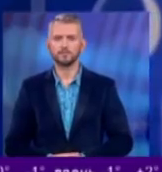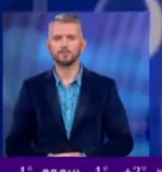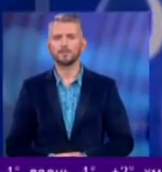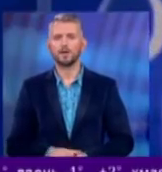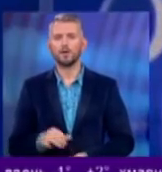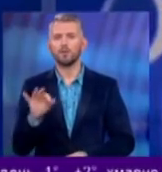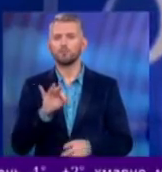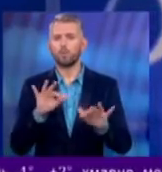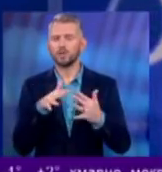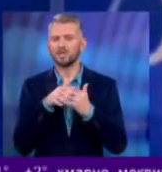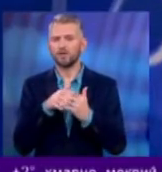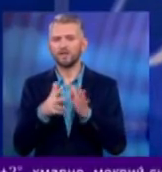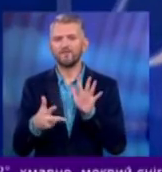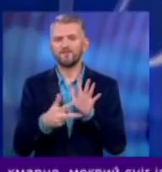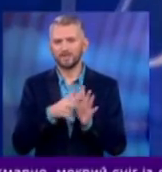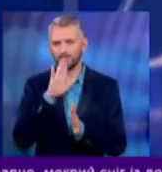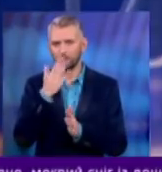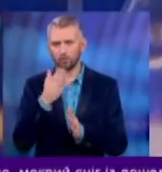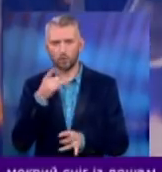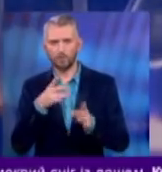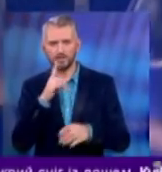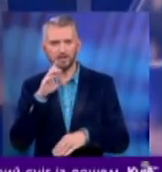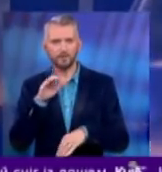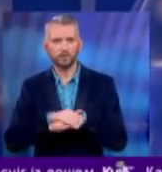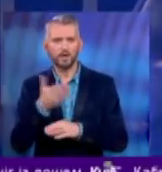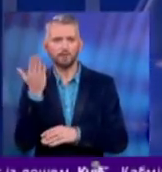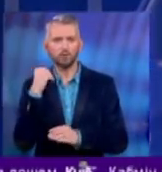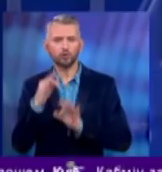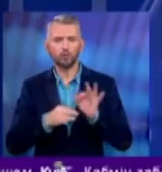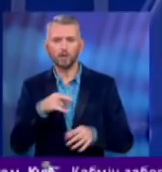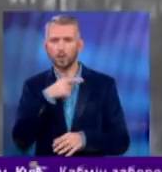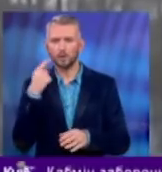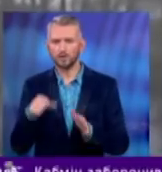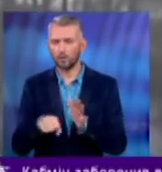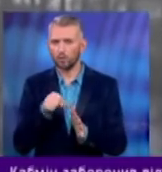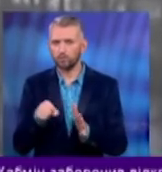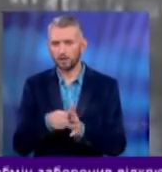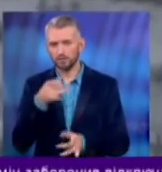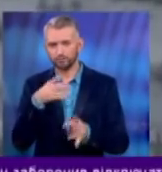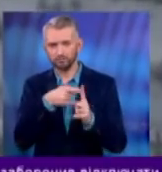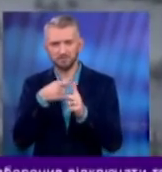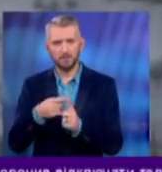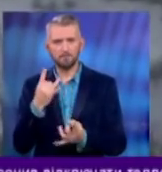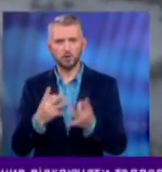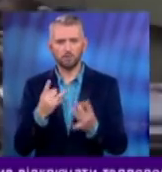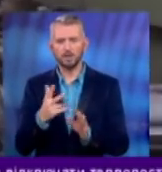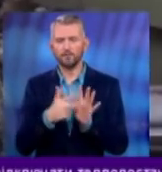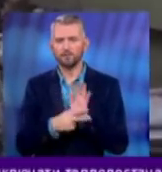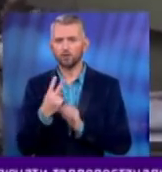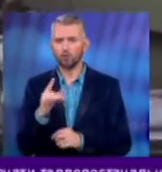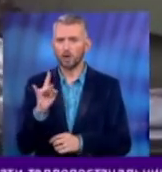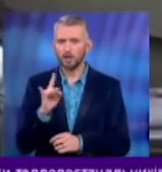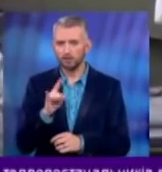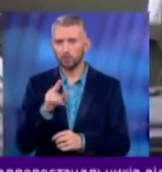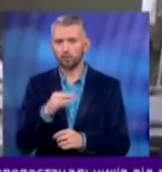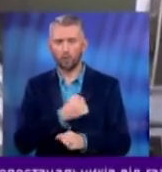До подій на передовій 8 ворожих обстрілів зафіксували минулої доби. Російські окупанти били прицільно мінометами 82-го калібру